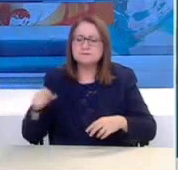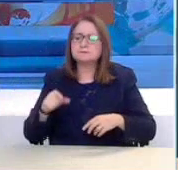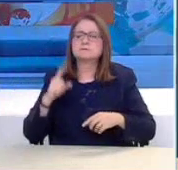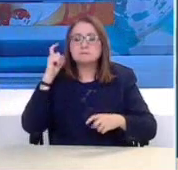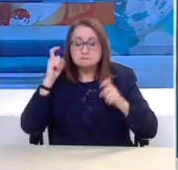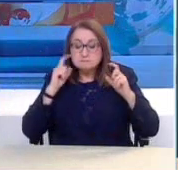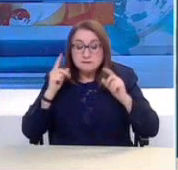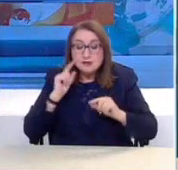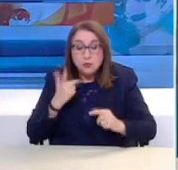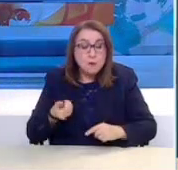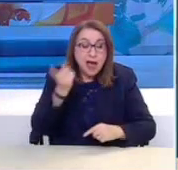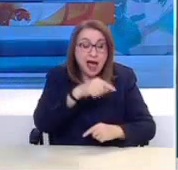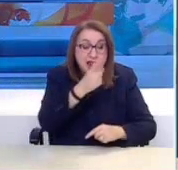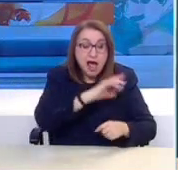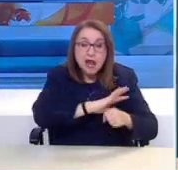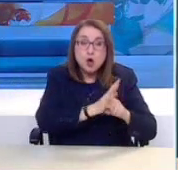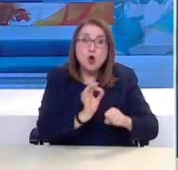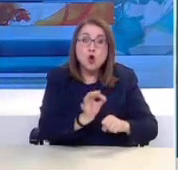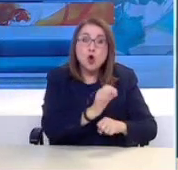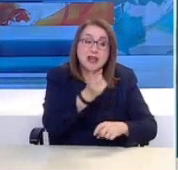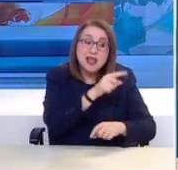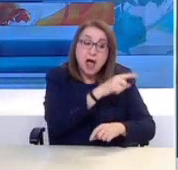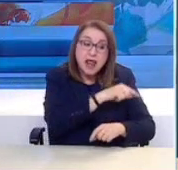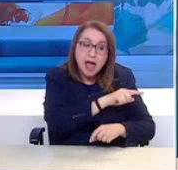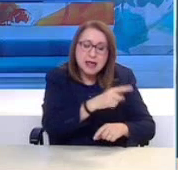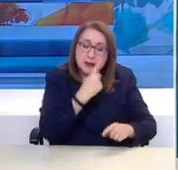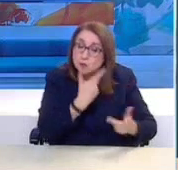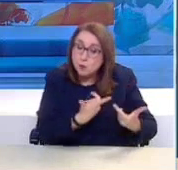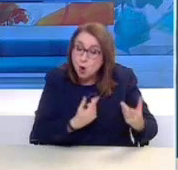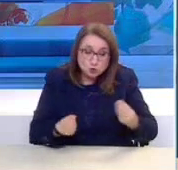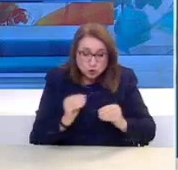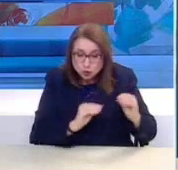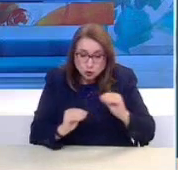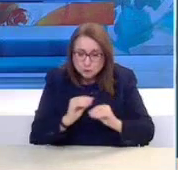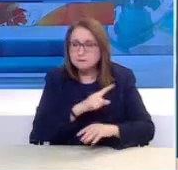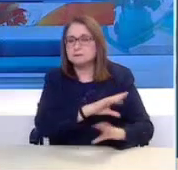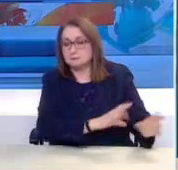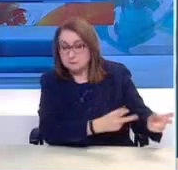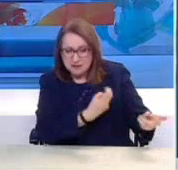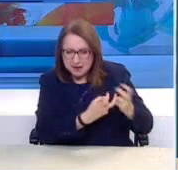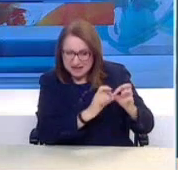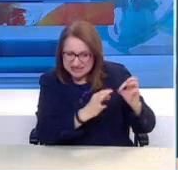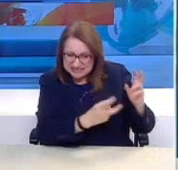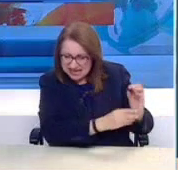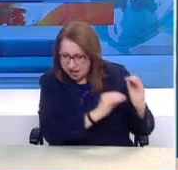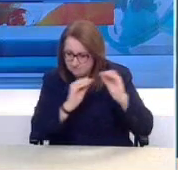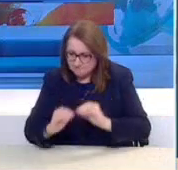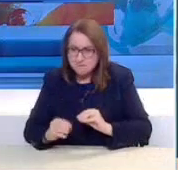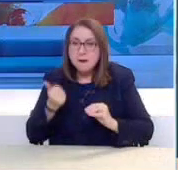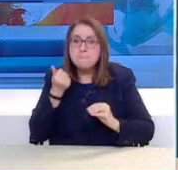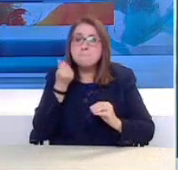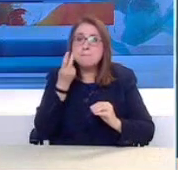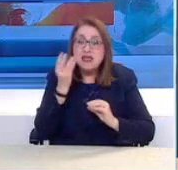και της ανοσίας από άλλους κορονοϊούς. Με αυτά τροφοδότησε ένα μαθηματικό μοντέλο που αφορά την πορεία του νέου ιού. Όπως καταλαβαίνετε,